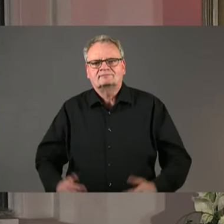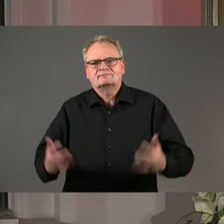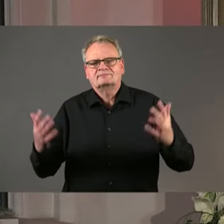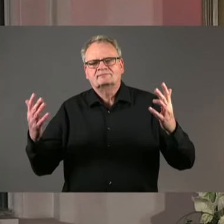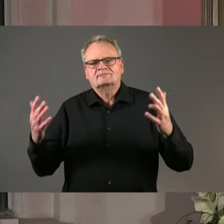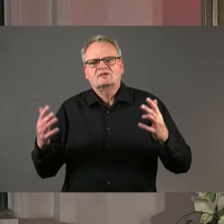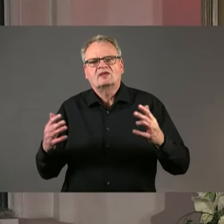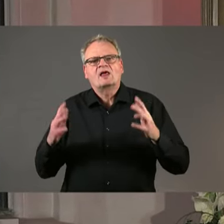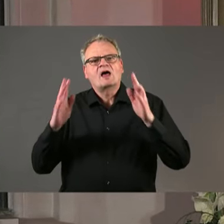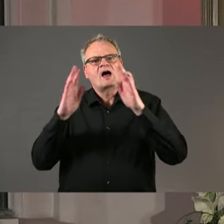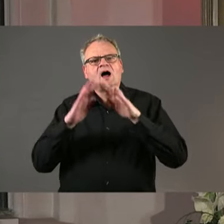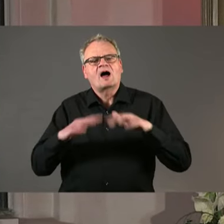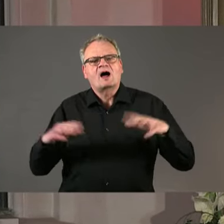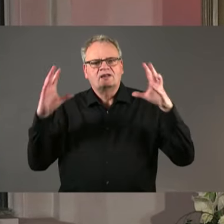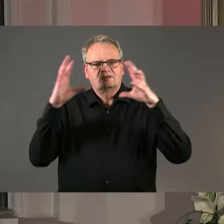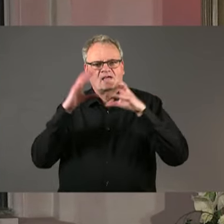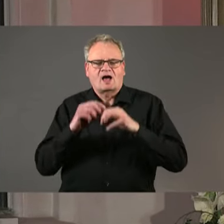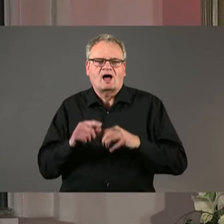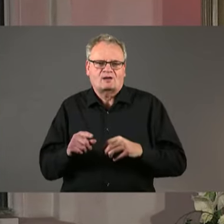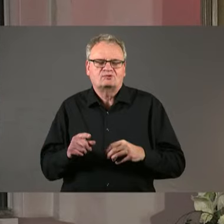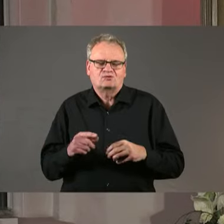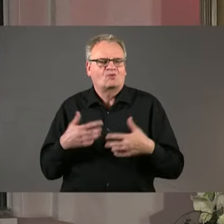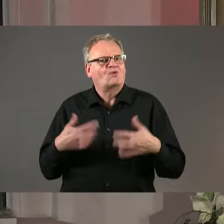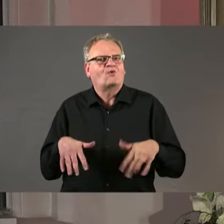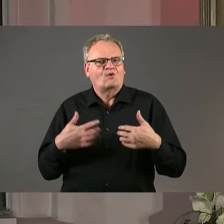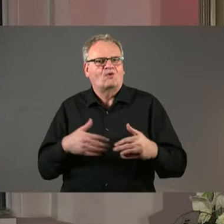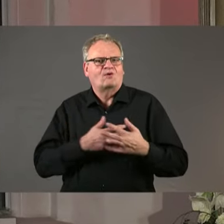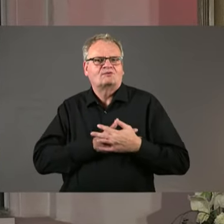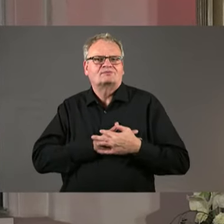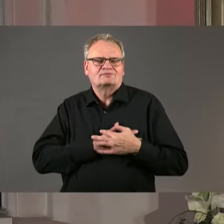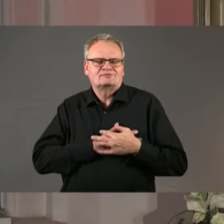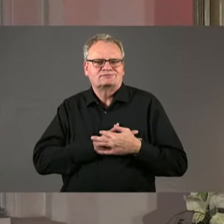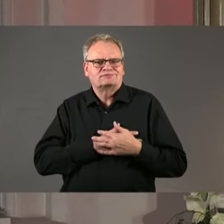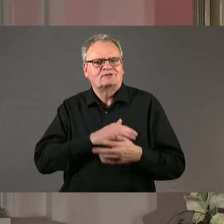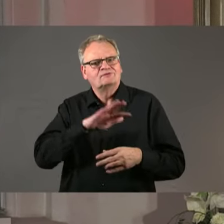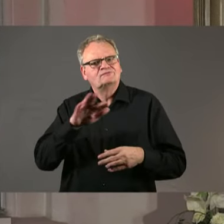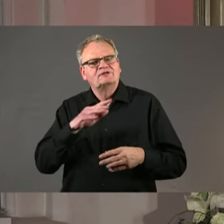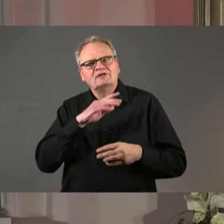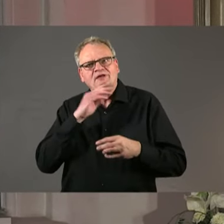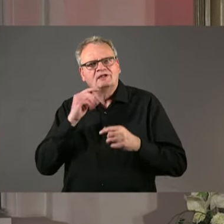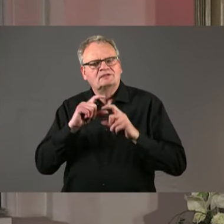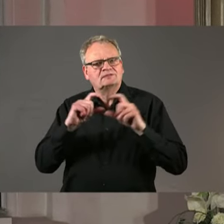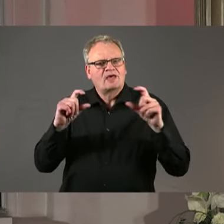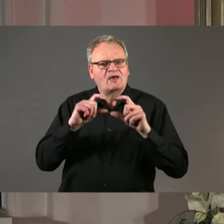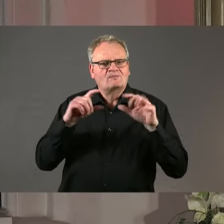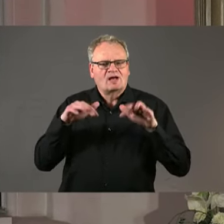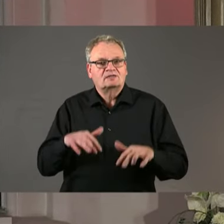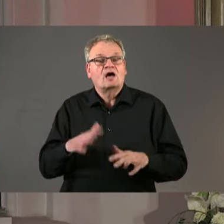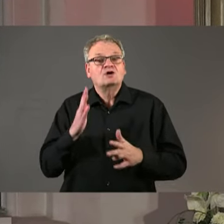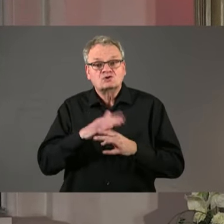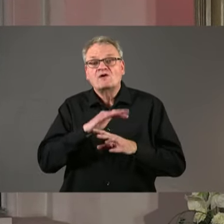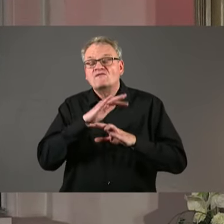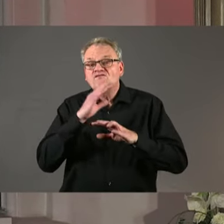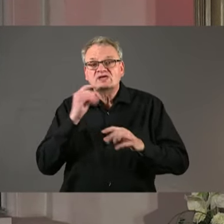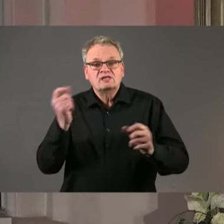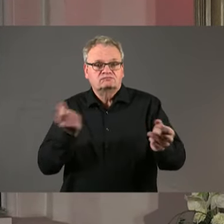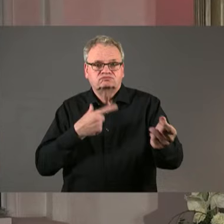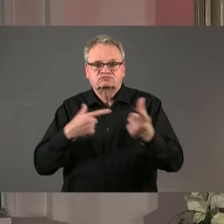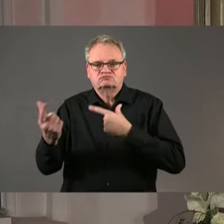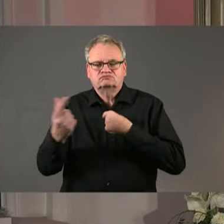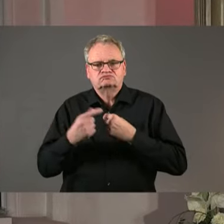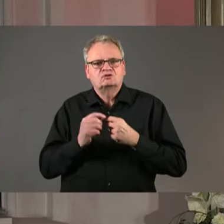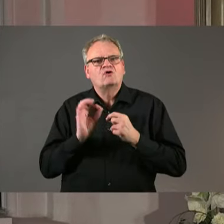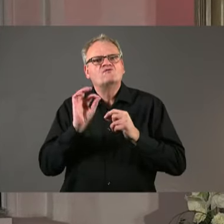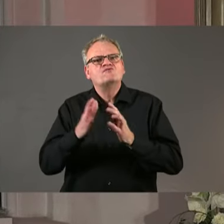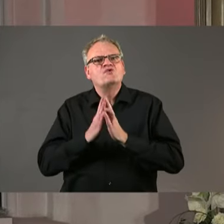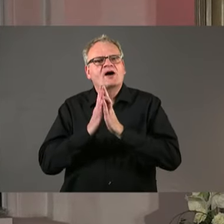Der Heilige Abend ist ein emotionaler Moment und vieles liegt uns heute auf dem Herzen. Ihr habt uns schon geschrieben, was ihr vor Gott bringen wollt in